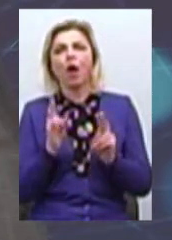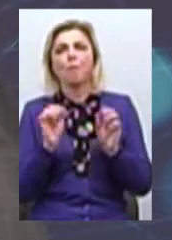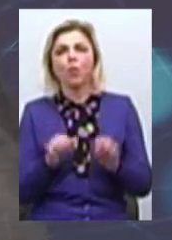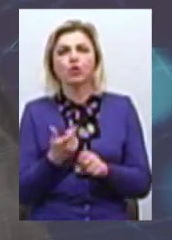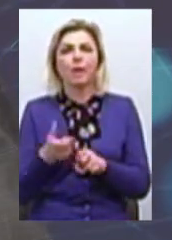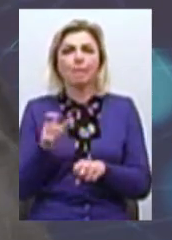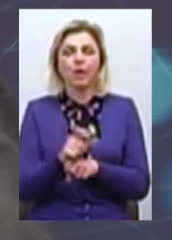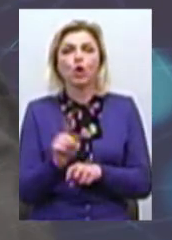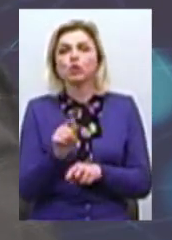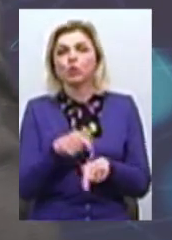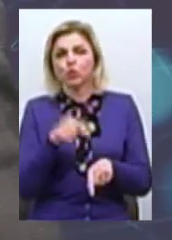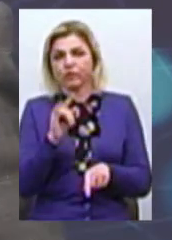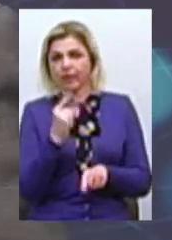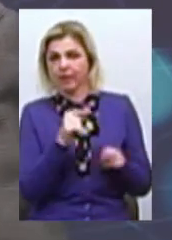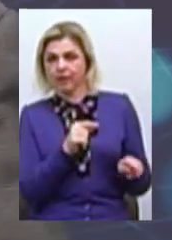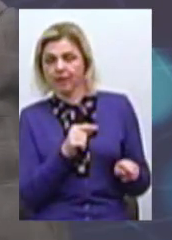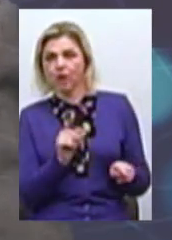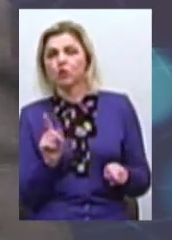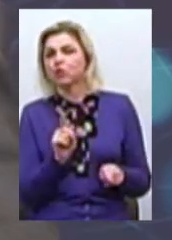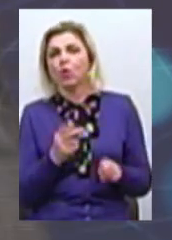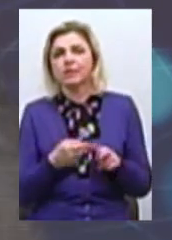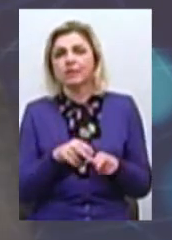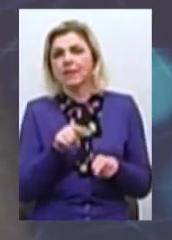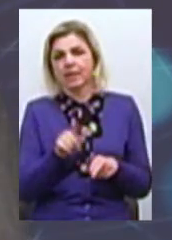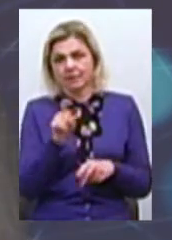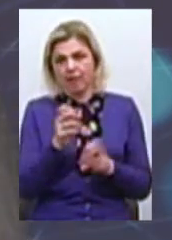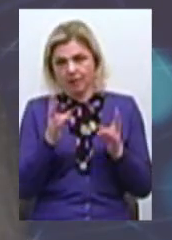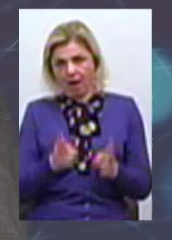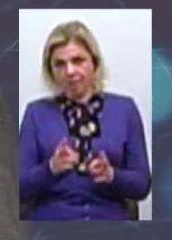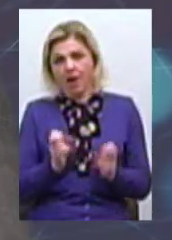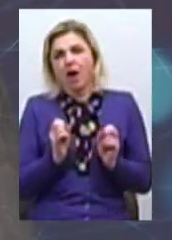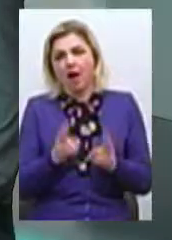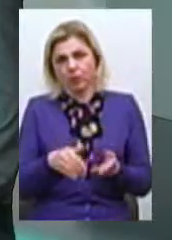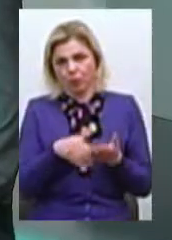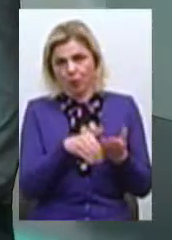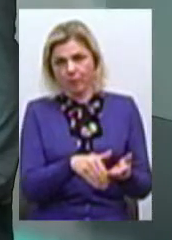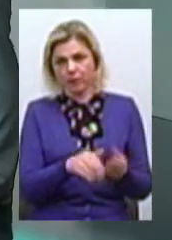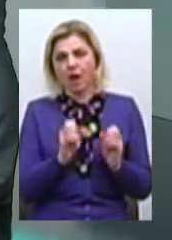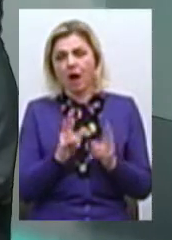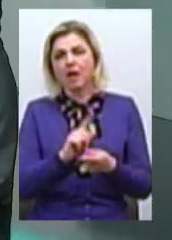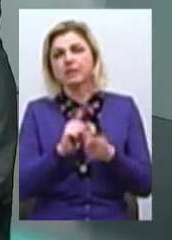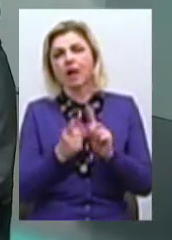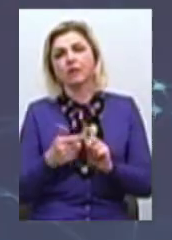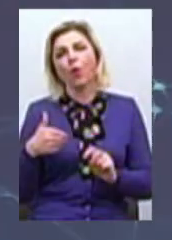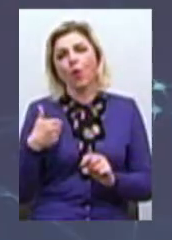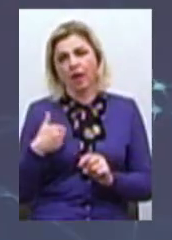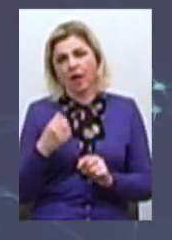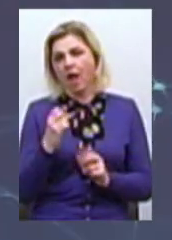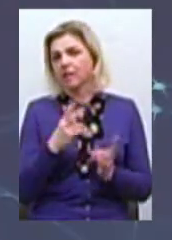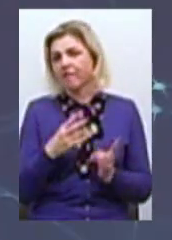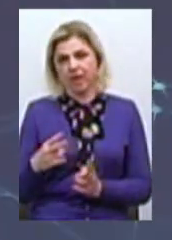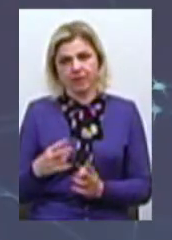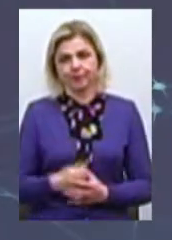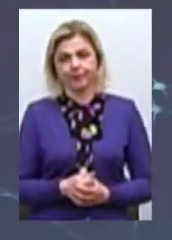що відчуває ця дитина, що це за травма і як допомогти. Як стати корисною, а не нашкодити їй. По